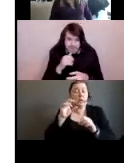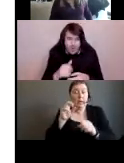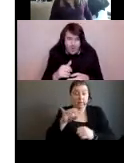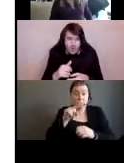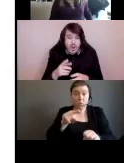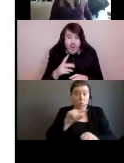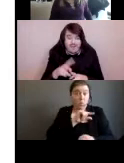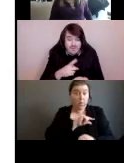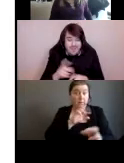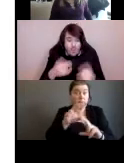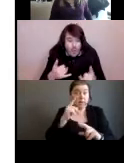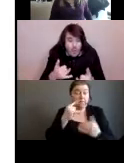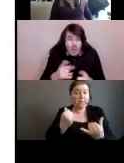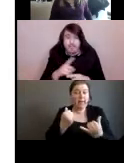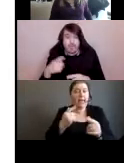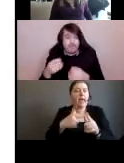non.